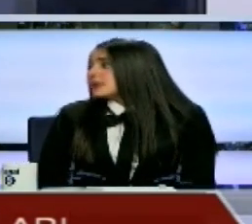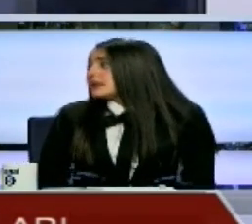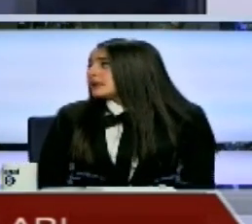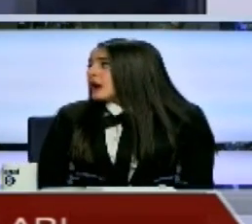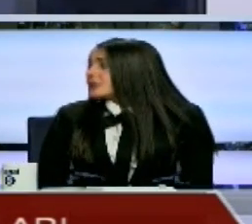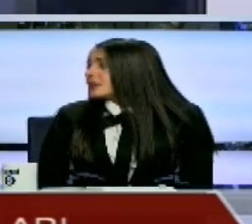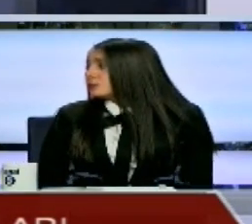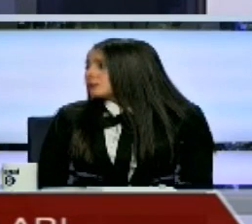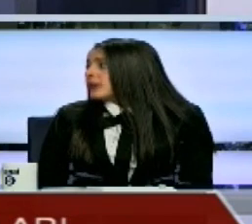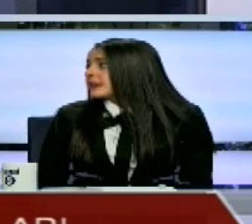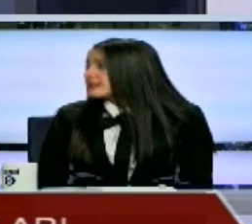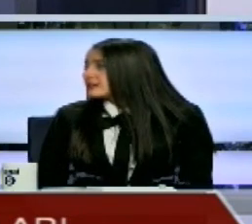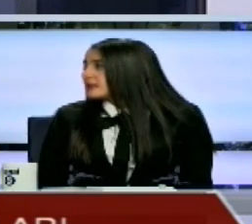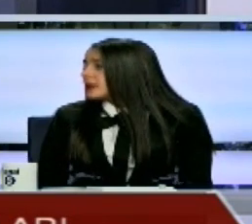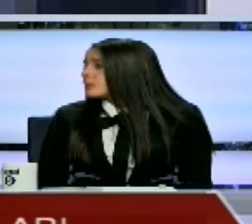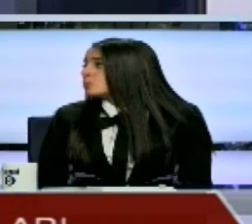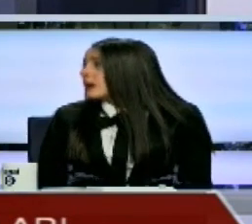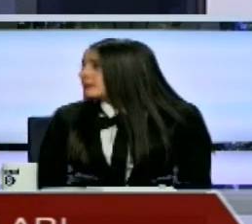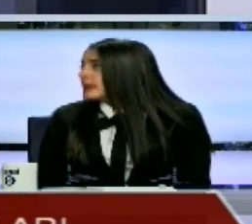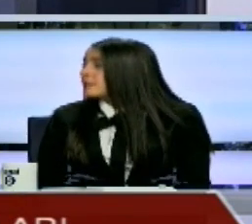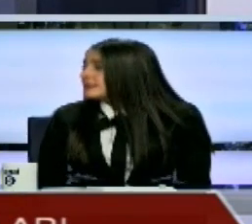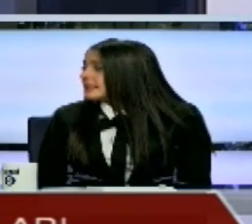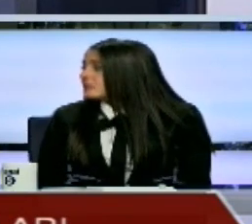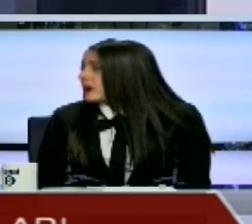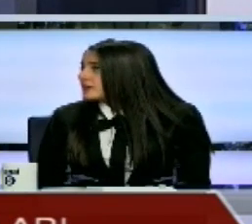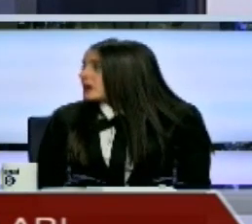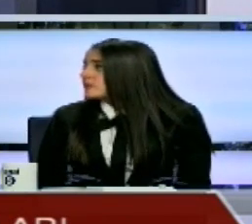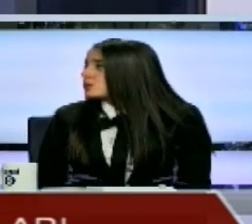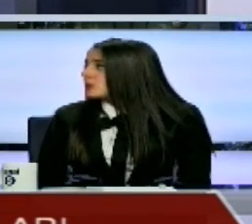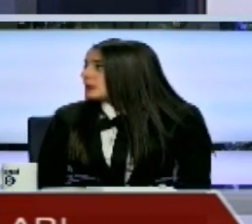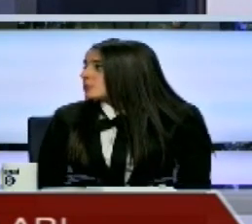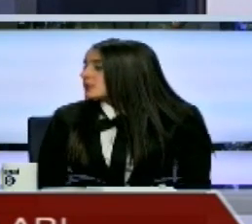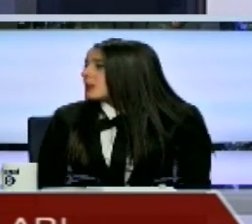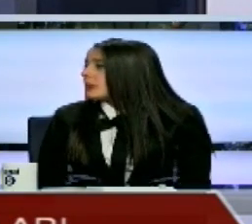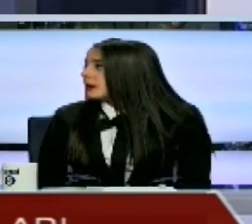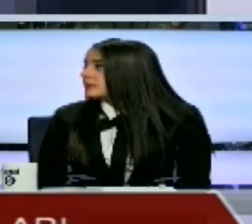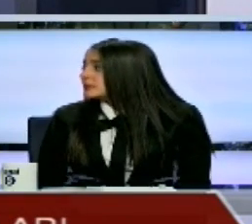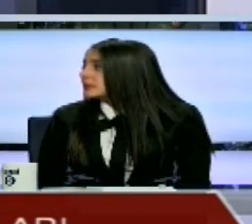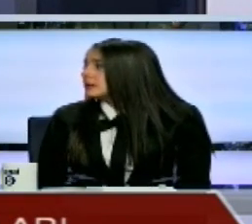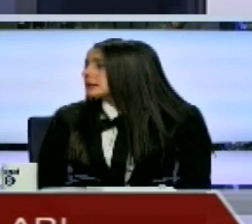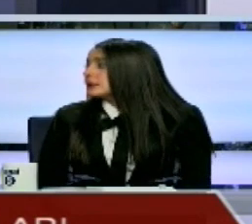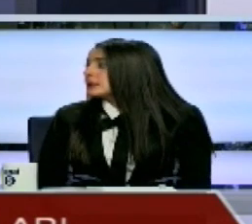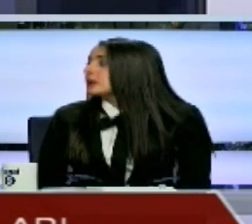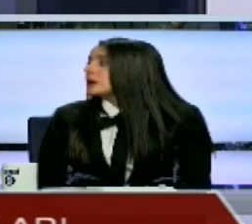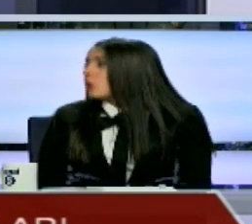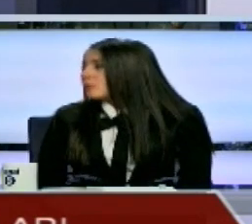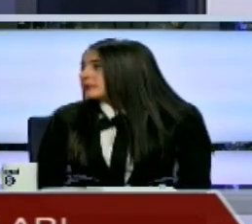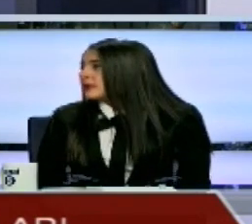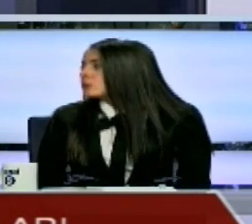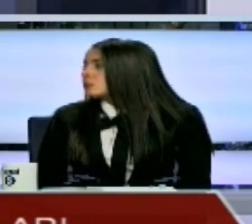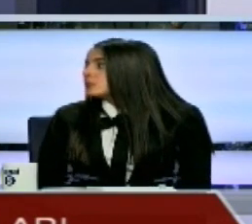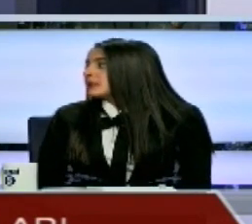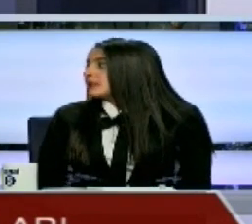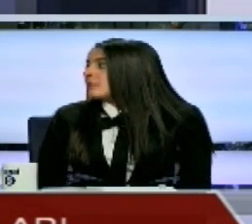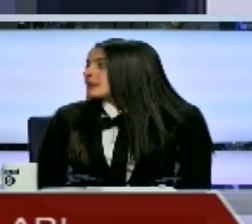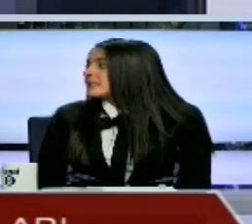Tabii ki de her şeyde olumlu eksiklikler gibi bunlar da elbette ki var. Aile ve Sosyal Politikalar Bakanlığı olmadan,